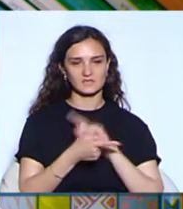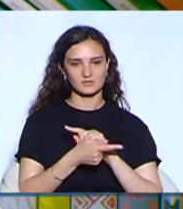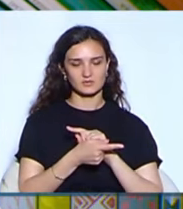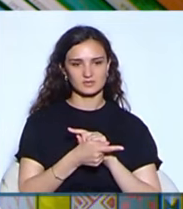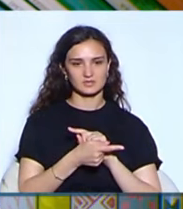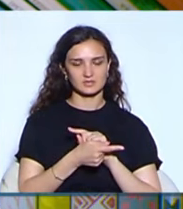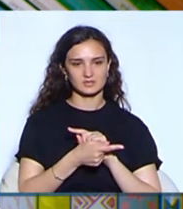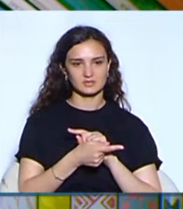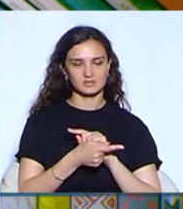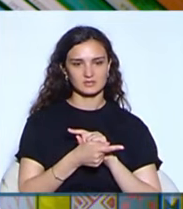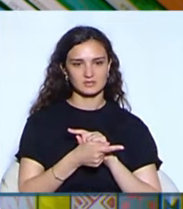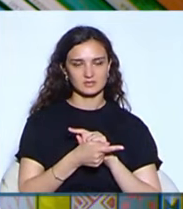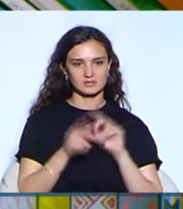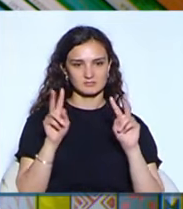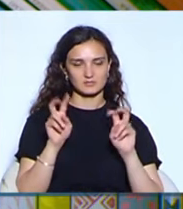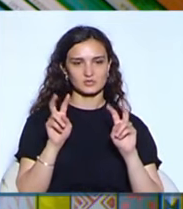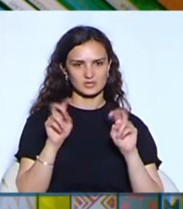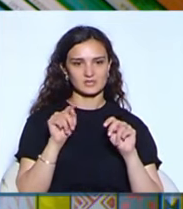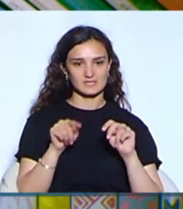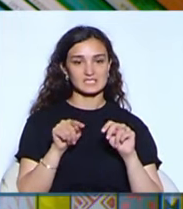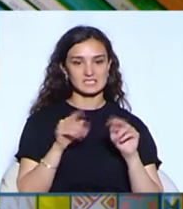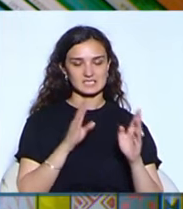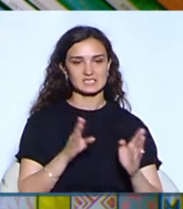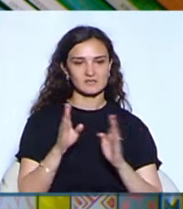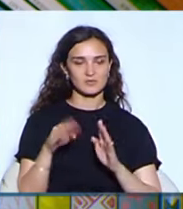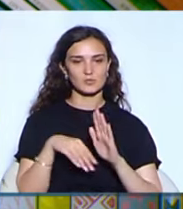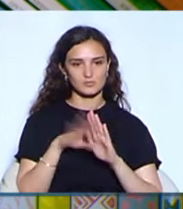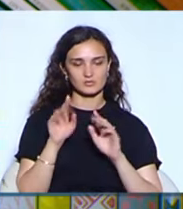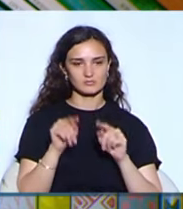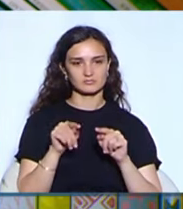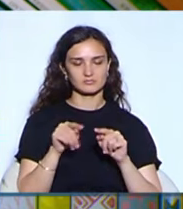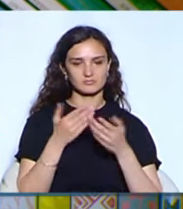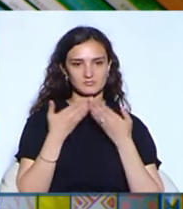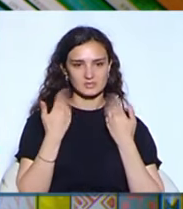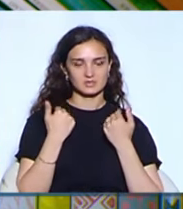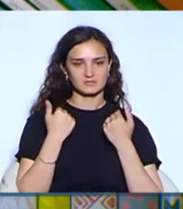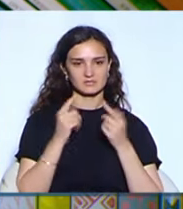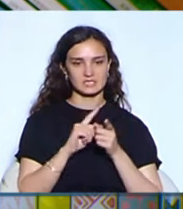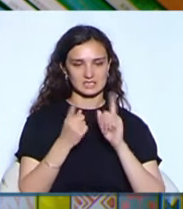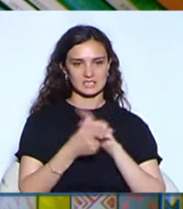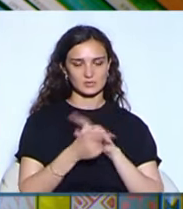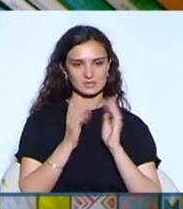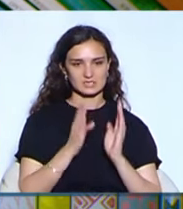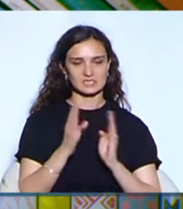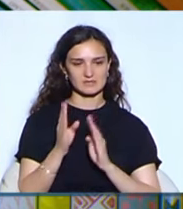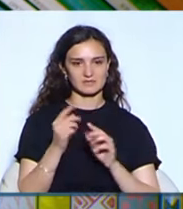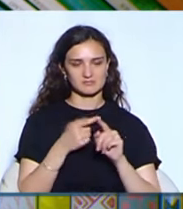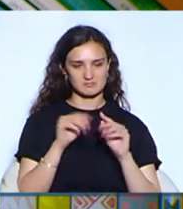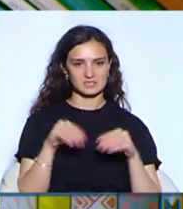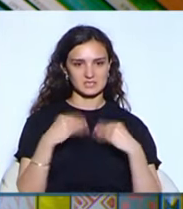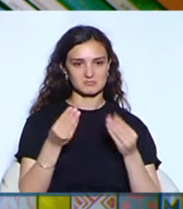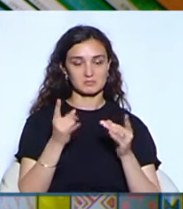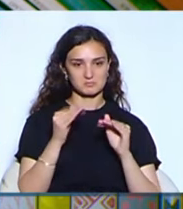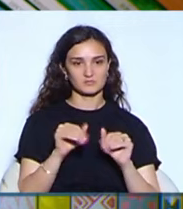ეს ბრწყალებში დესტრუქციული ქცევა უფრო მარტივი ალტერნატიული ქცევით, რომლითაც მისცემს